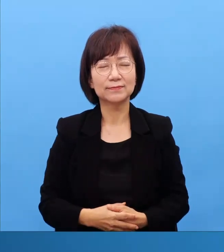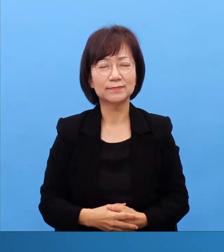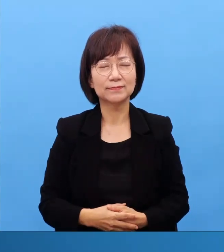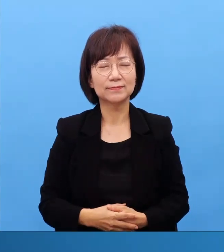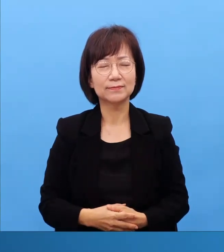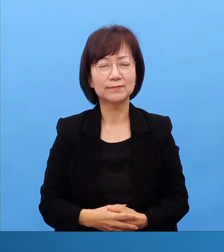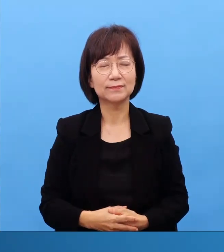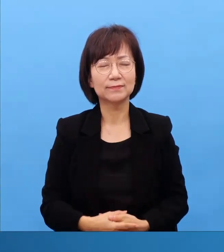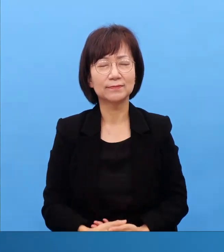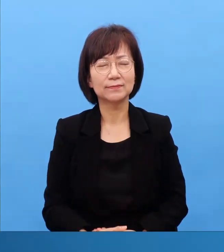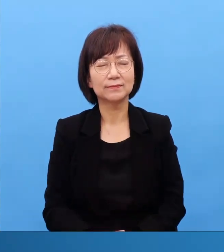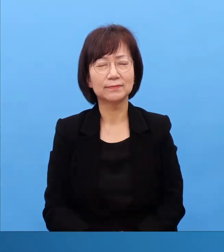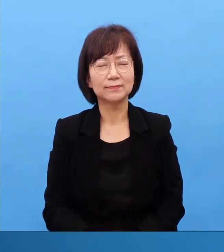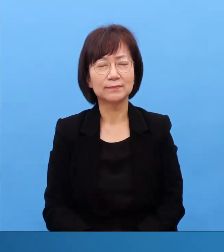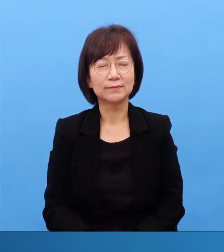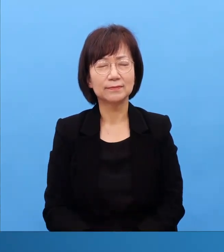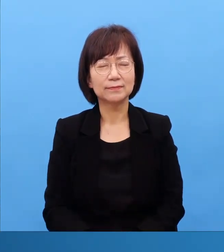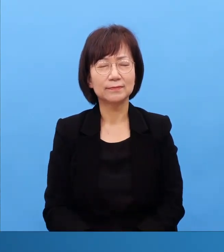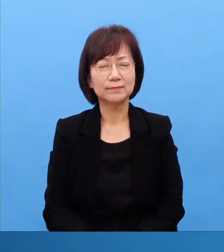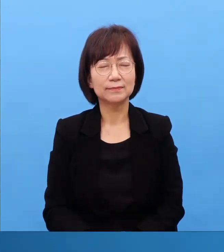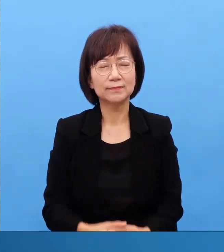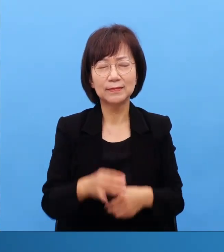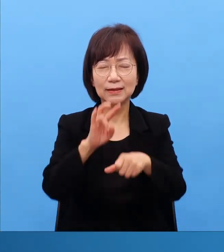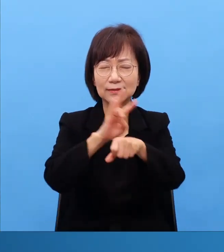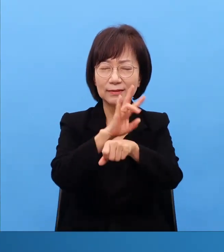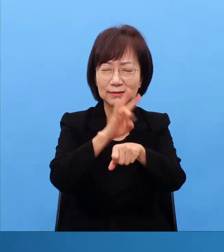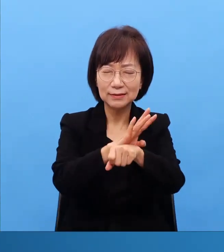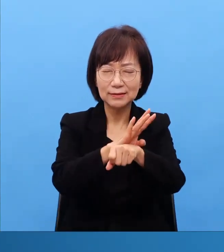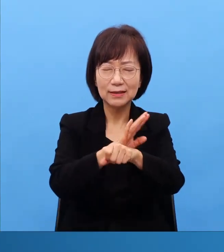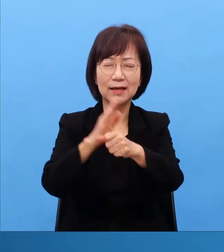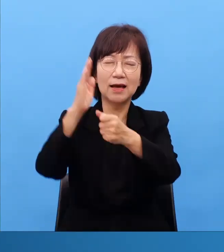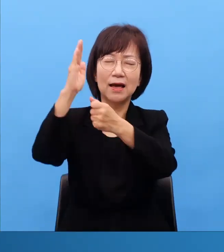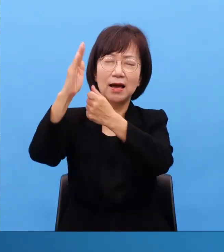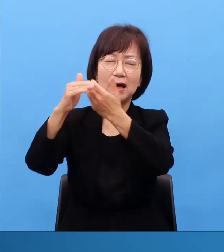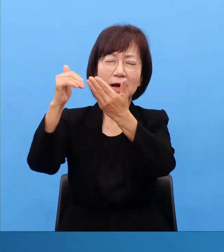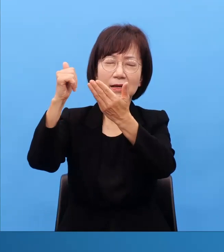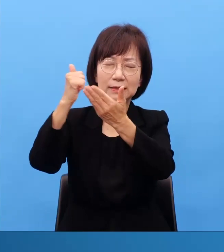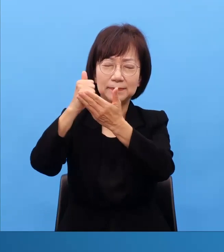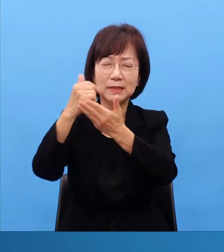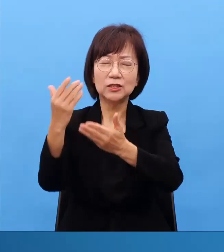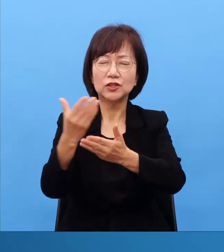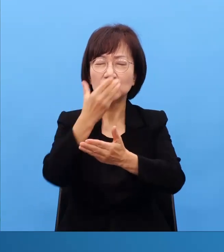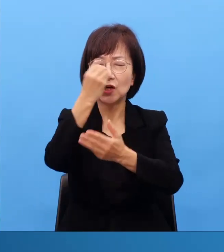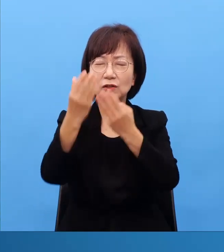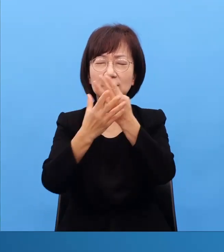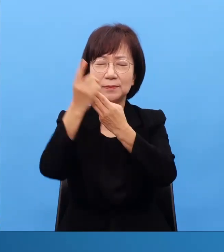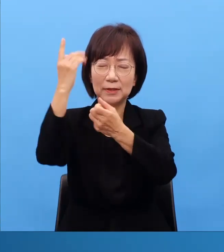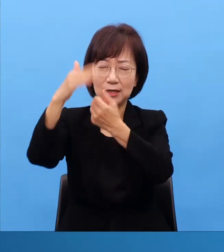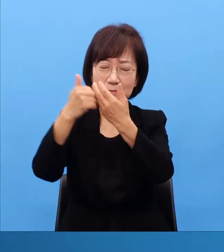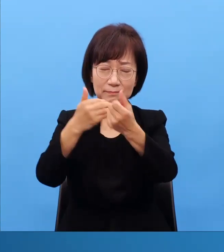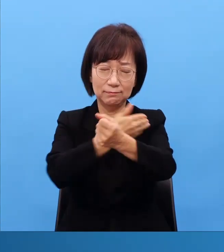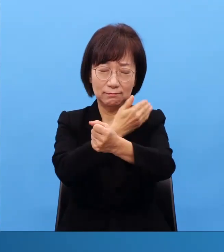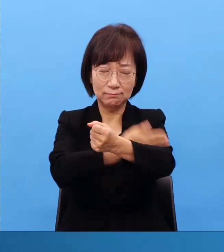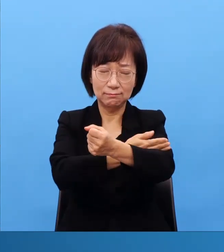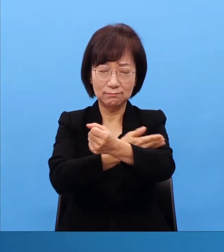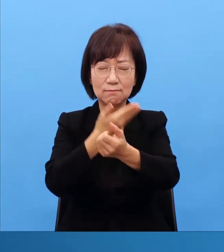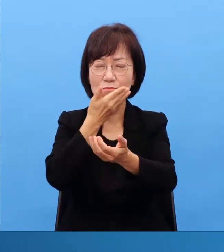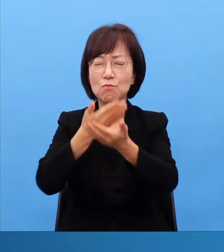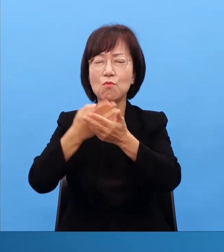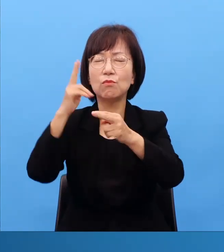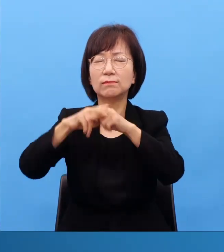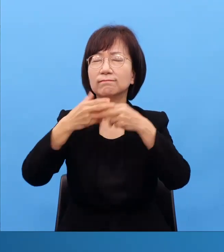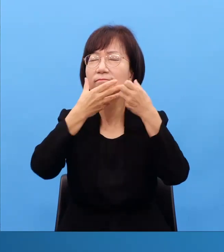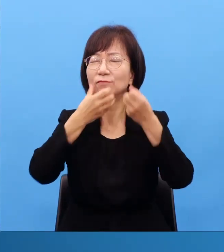worldwide. 24시 성삼위 하나님의 능력과 하늘 보좌의 권세를 누리고 전달하게